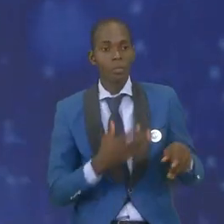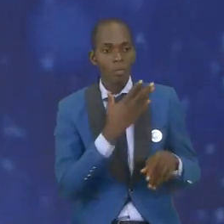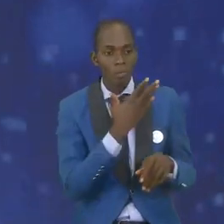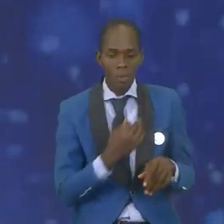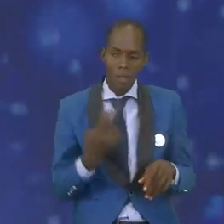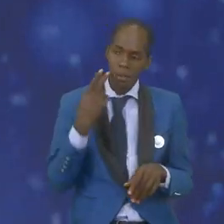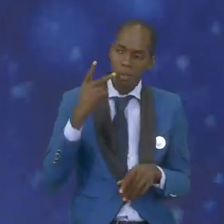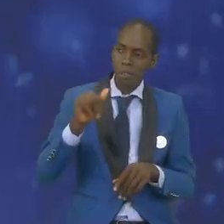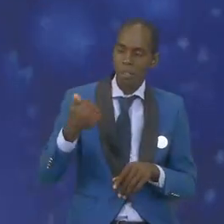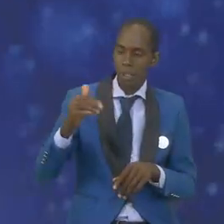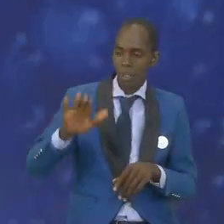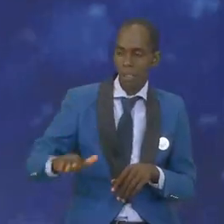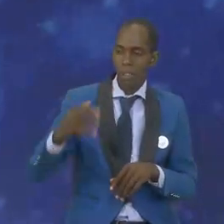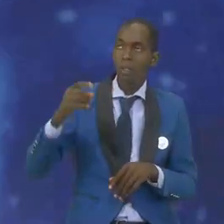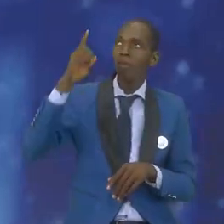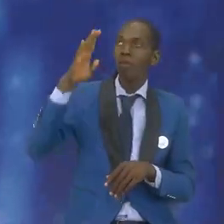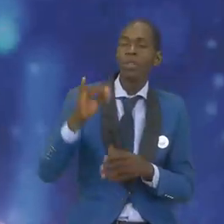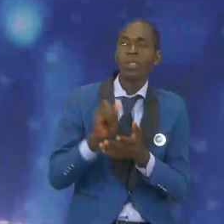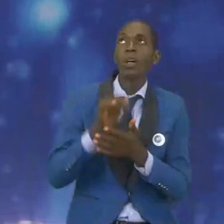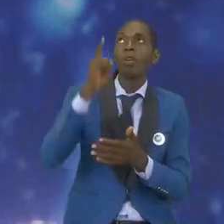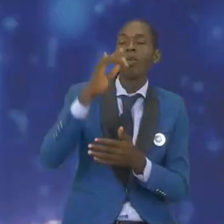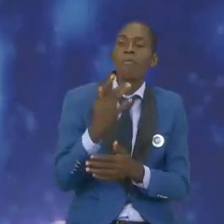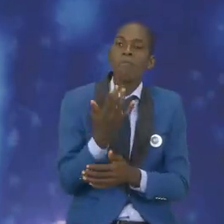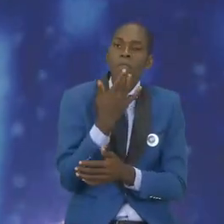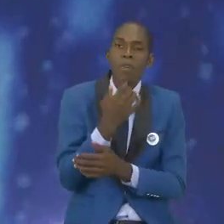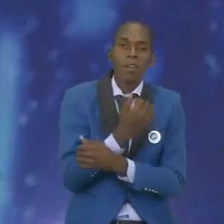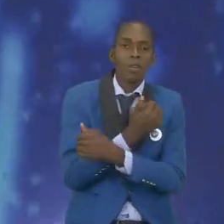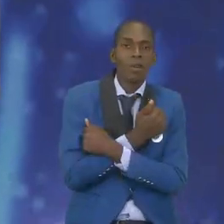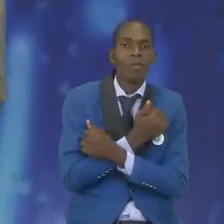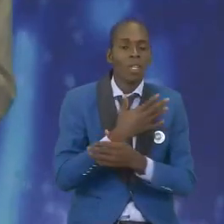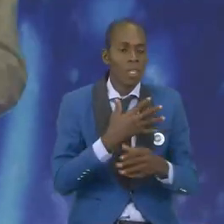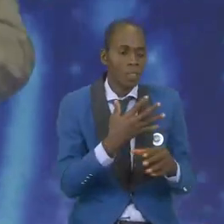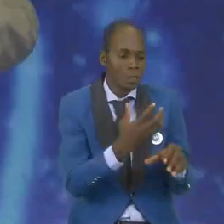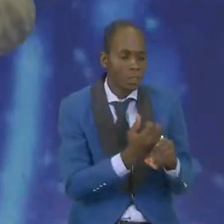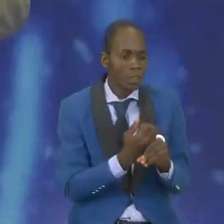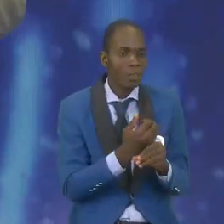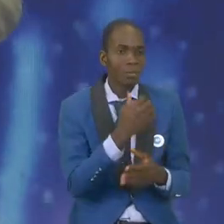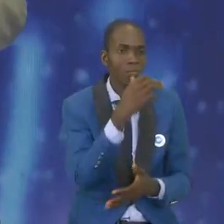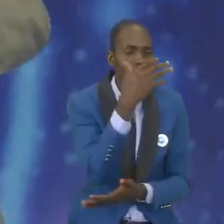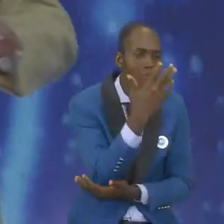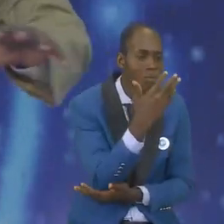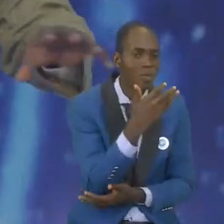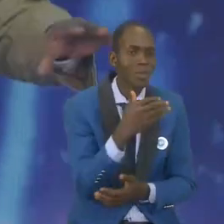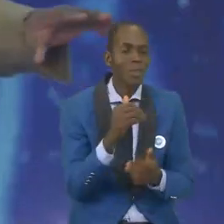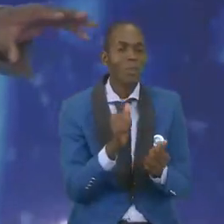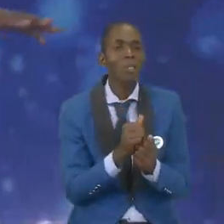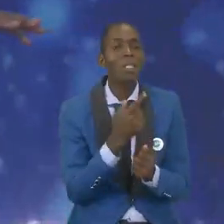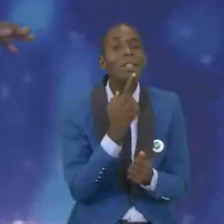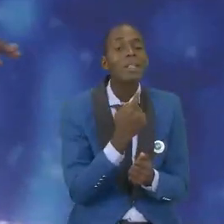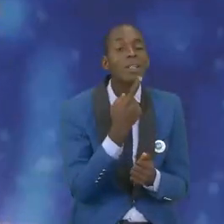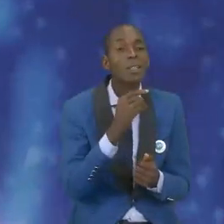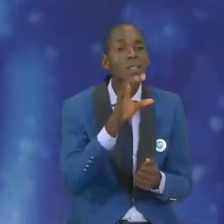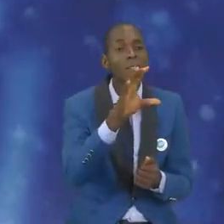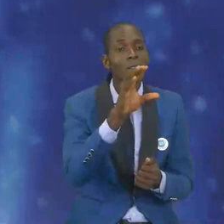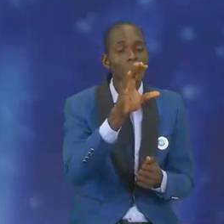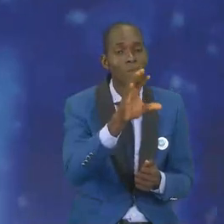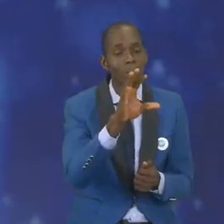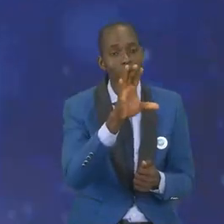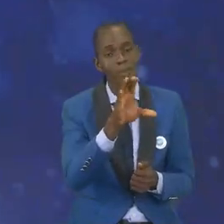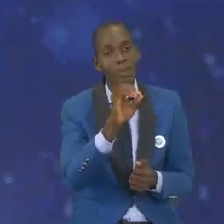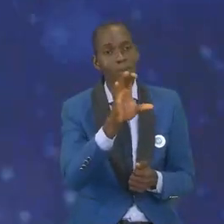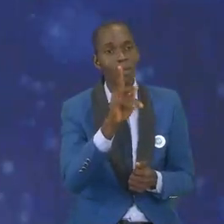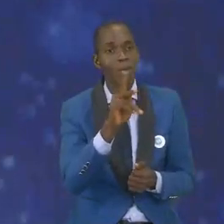s'appelle herboriste. Et il voit un enfant de Dieu, un favori de Dieu, et il prend les feuilles.